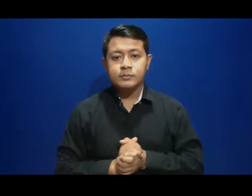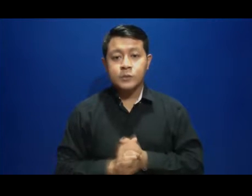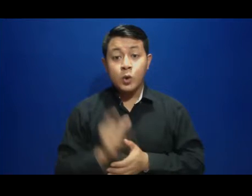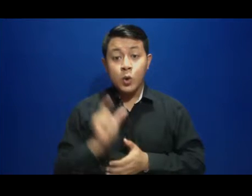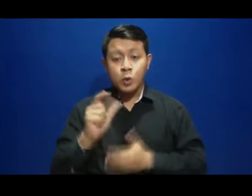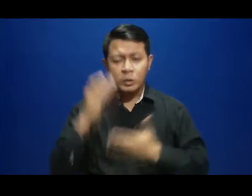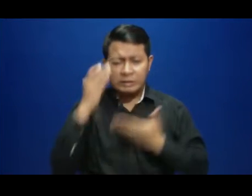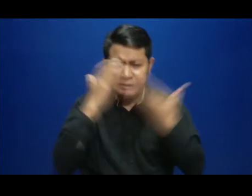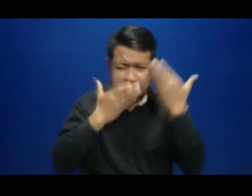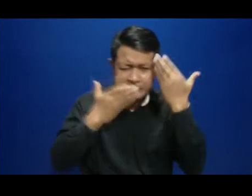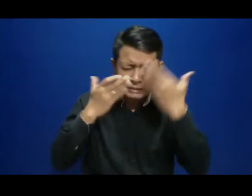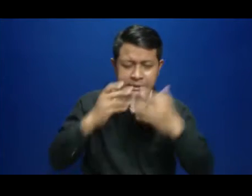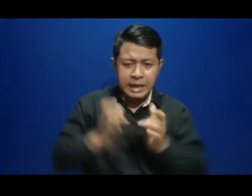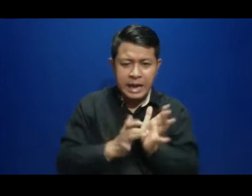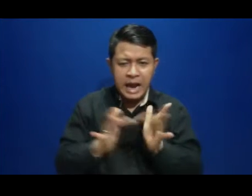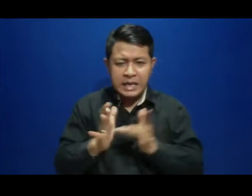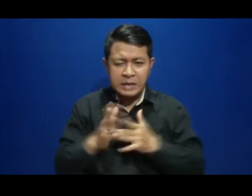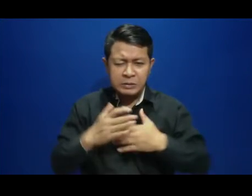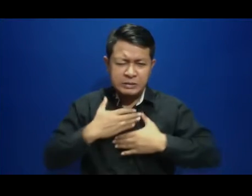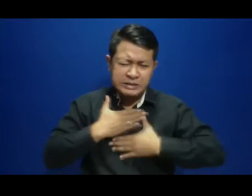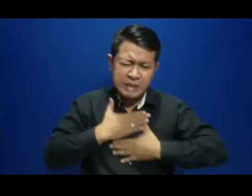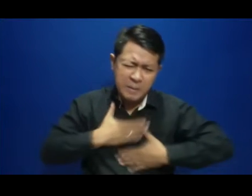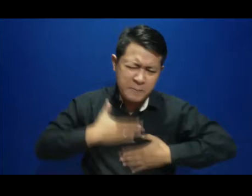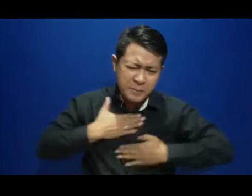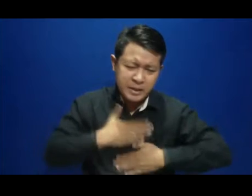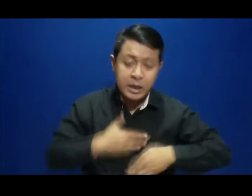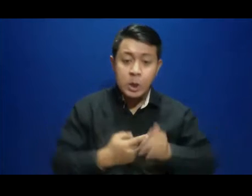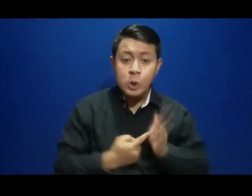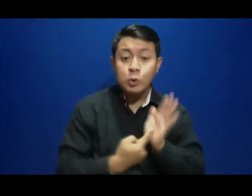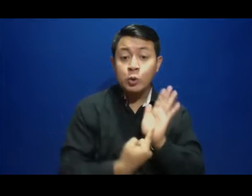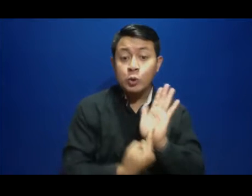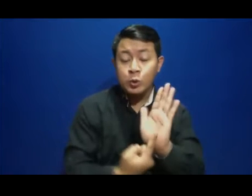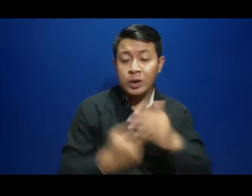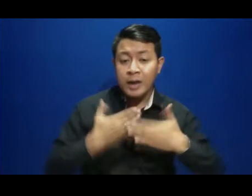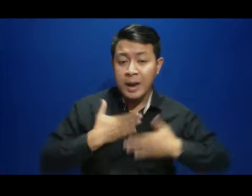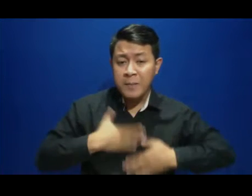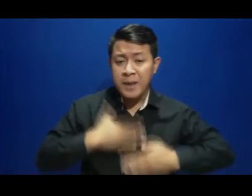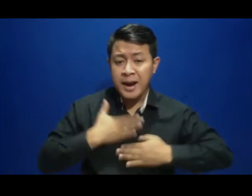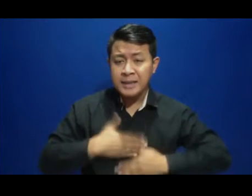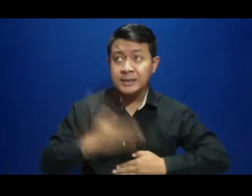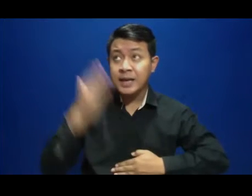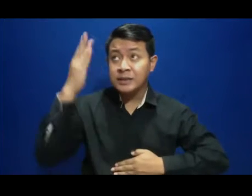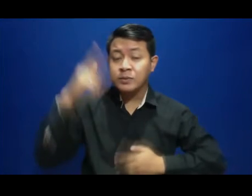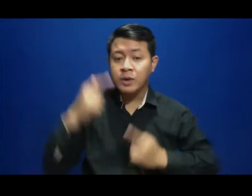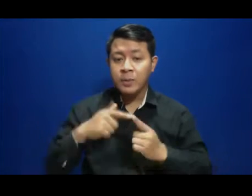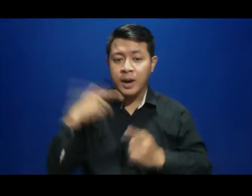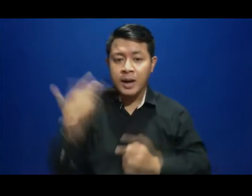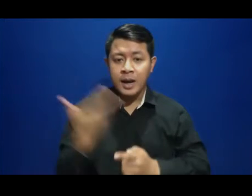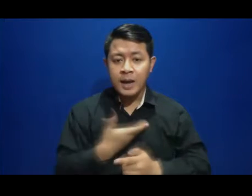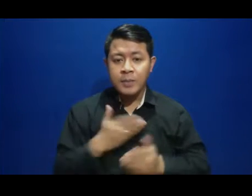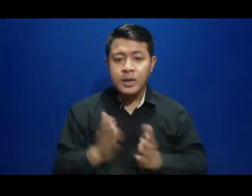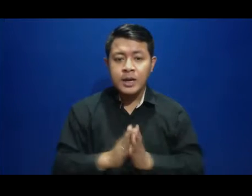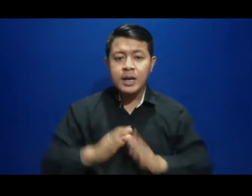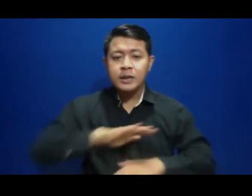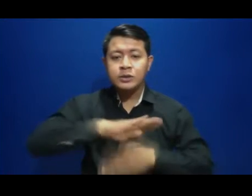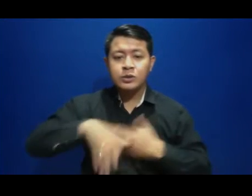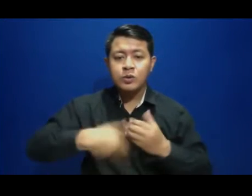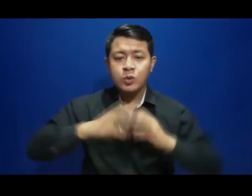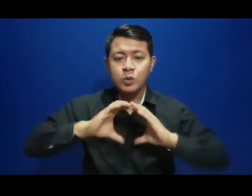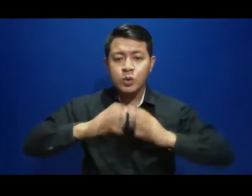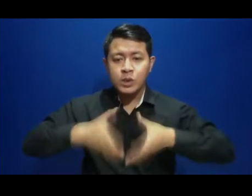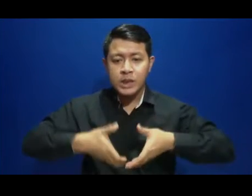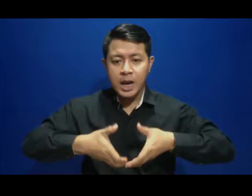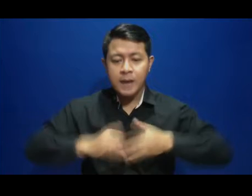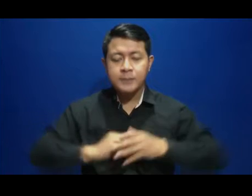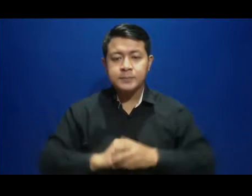Demi sengsara Yesus yang pedih, tunjukkanlah belas kasih-Mu kepada kami dan seluruh dunia.